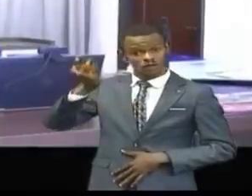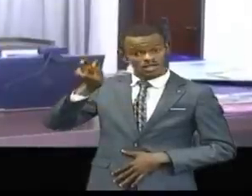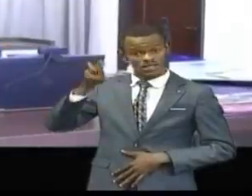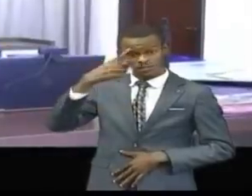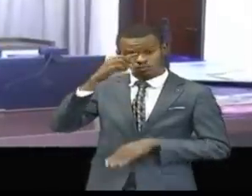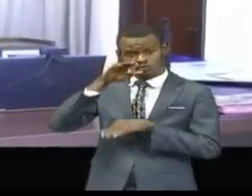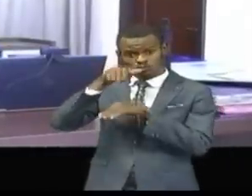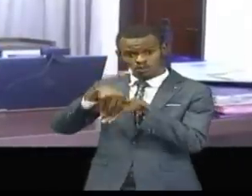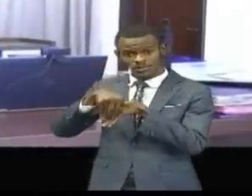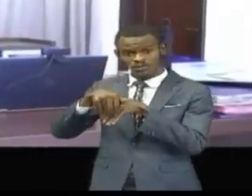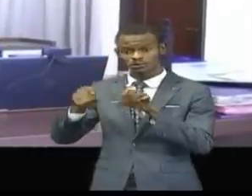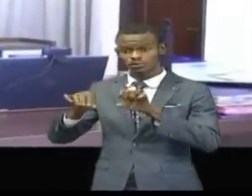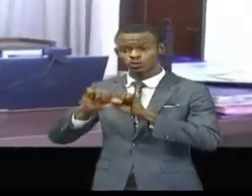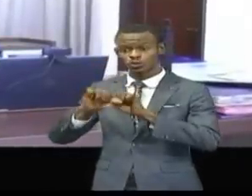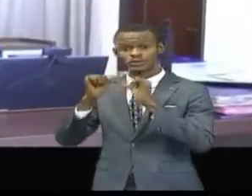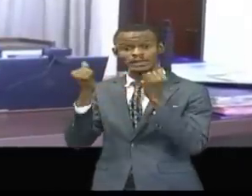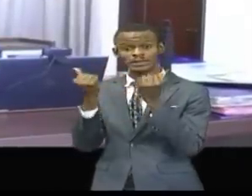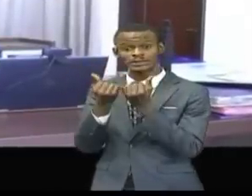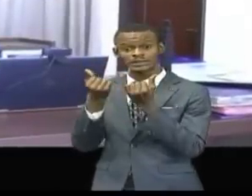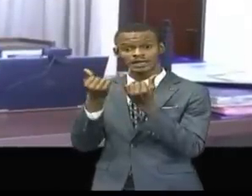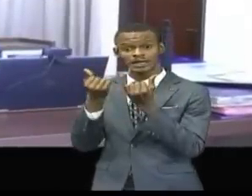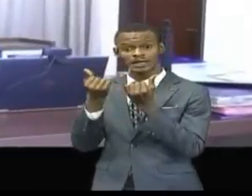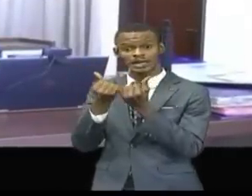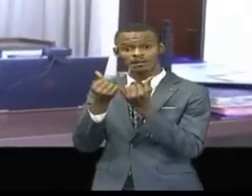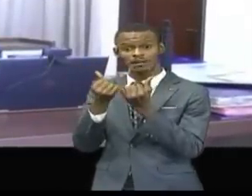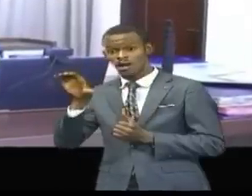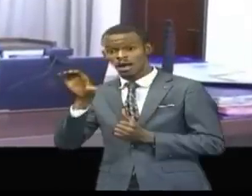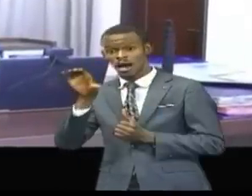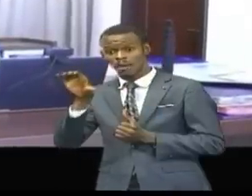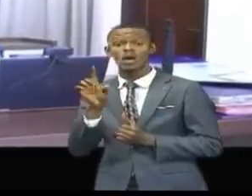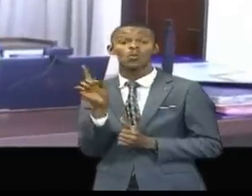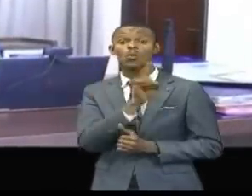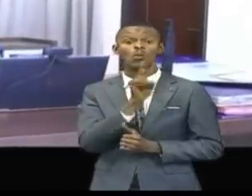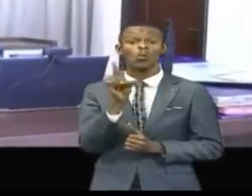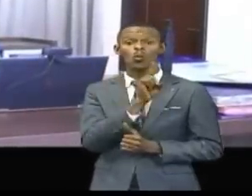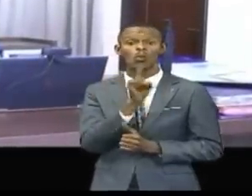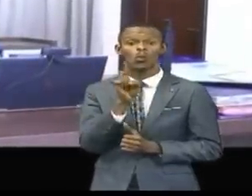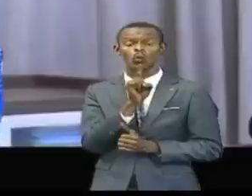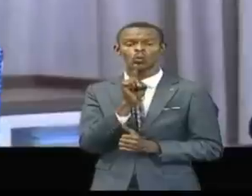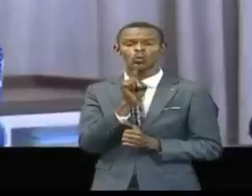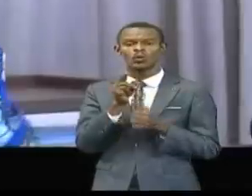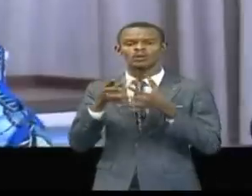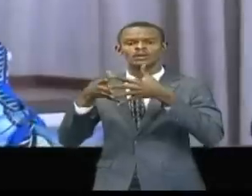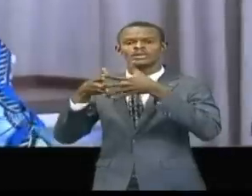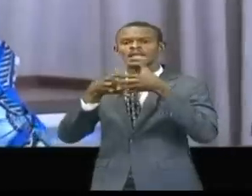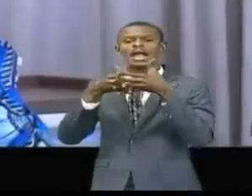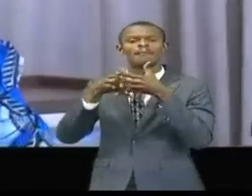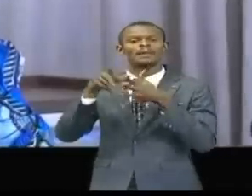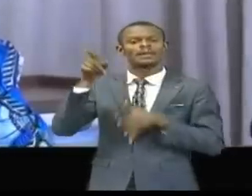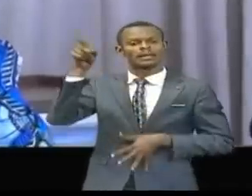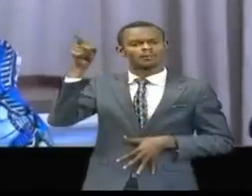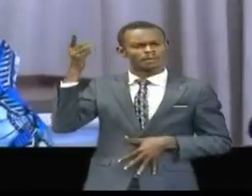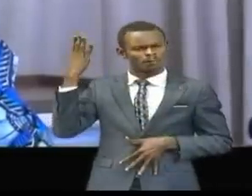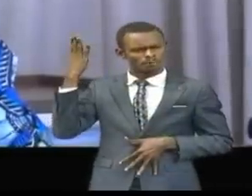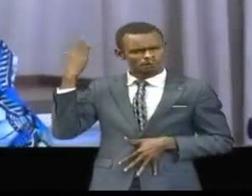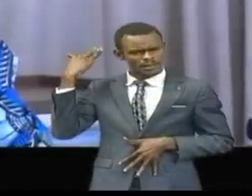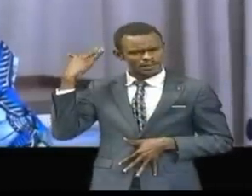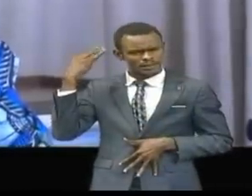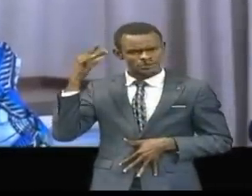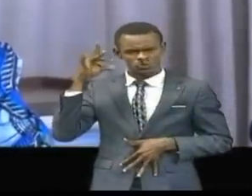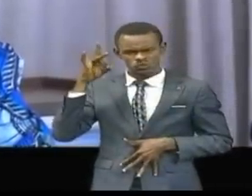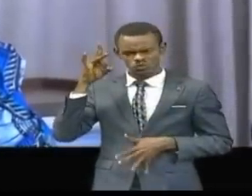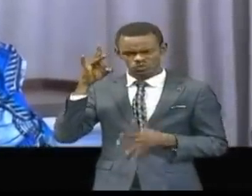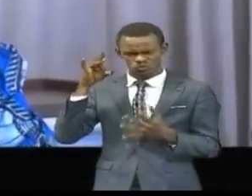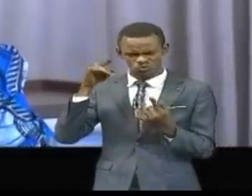FMI tenues à Washington, aux États-Unis d'Amérique, du 10 au 16 octobre